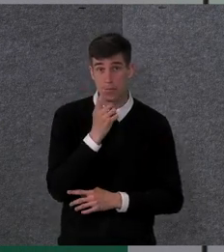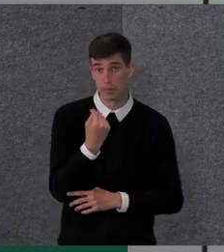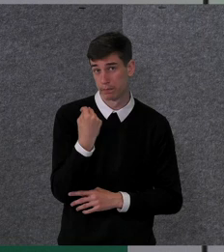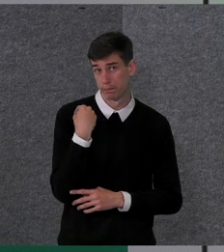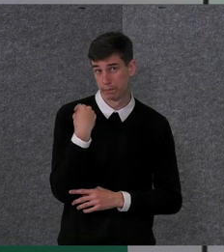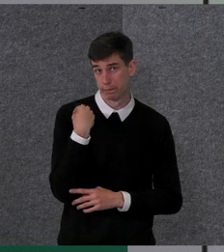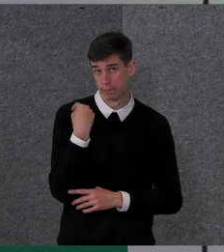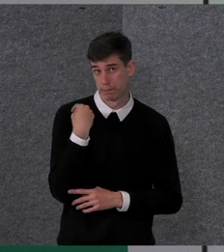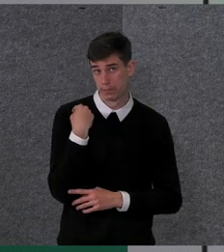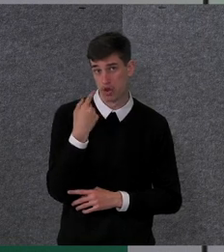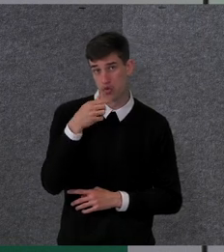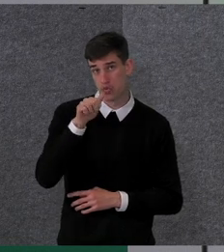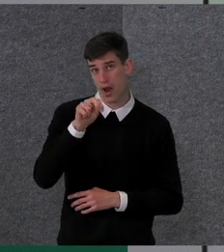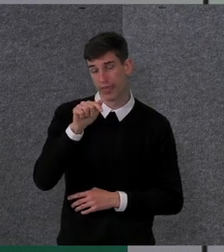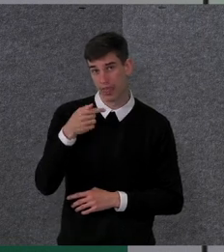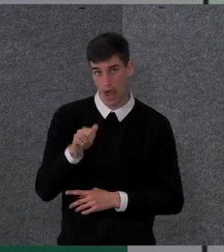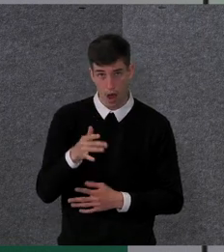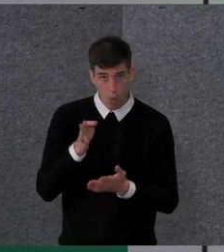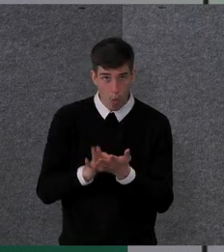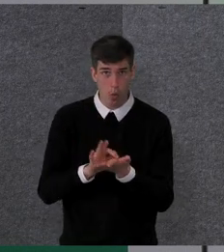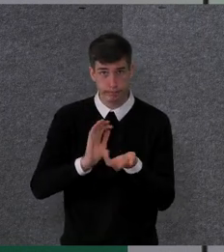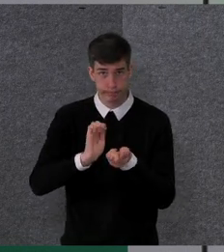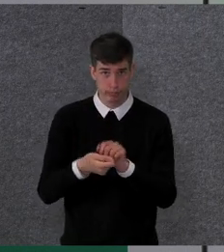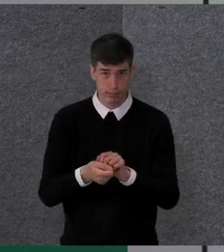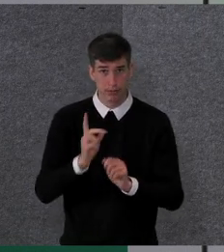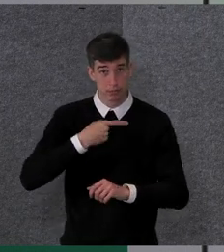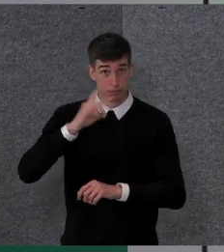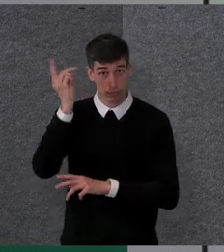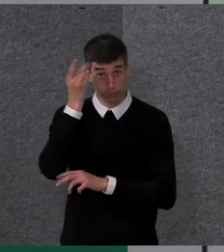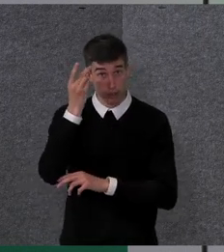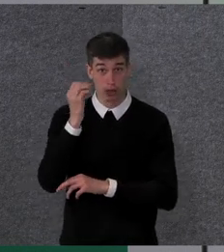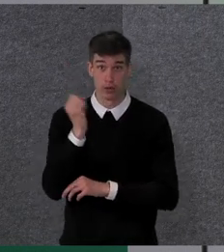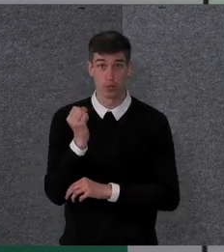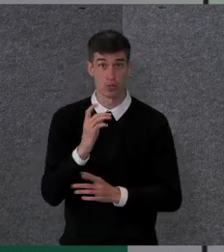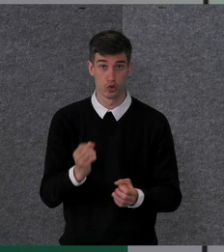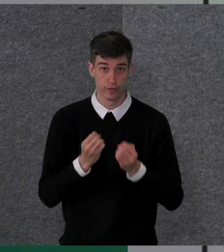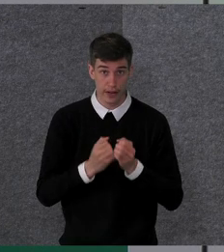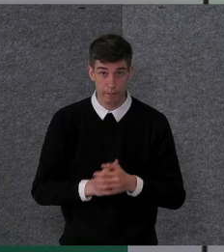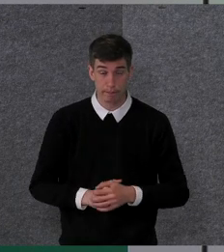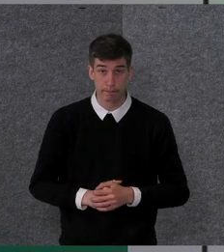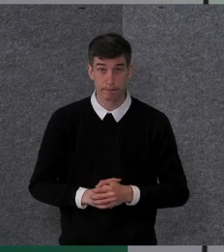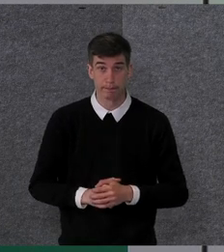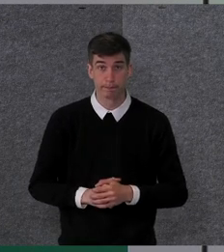des Völkermords in Ruanda. Und die Erinnerung daran, die wiegt bleischwer.